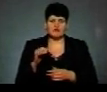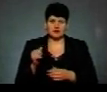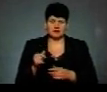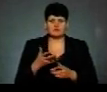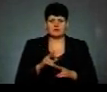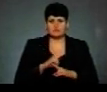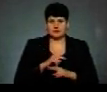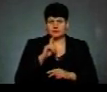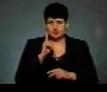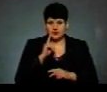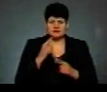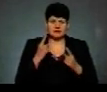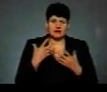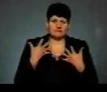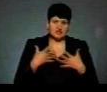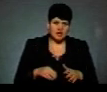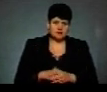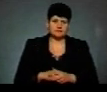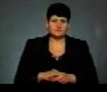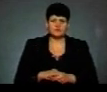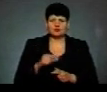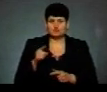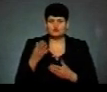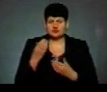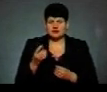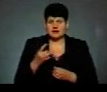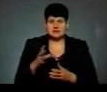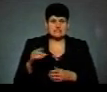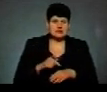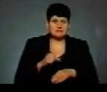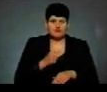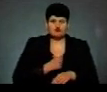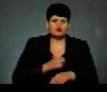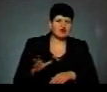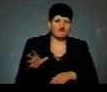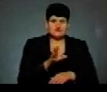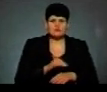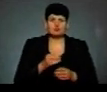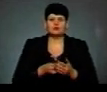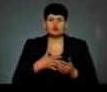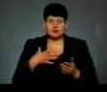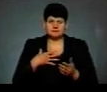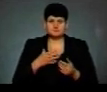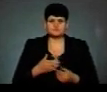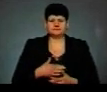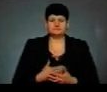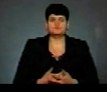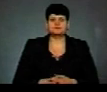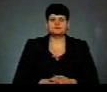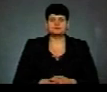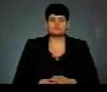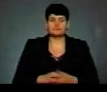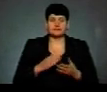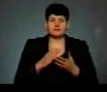дуже непоправна втрата. І тому ще раз співчуття всім, кому вона дорога, це ми всі, знаєш, колектив. Чи